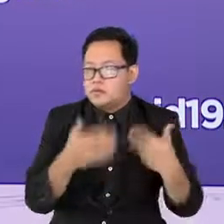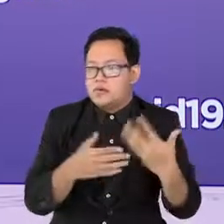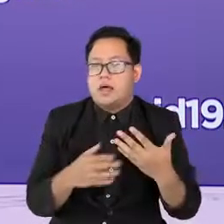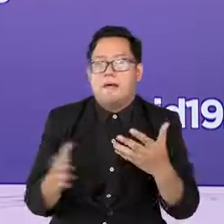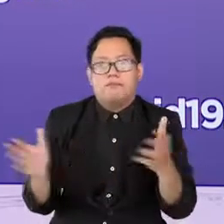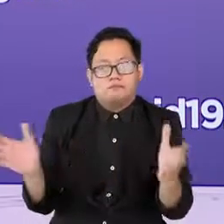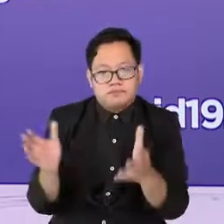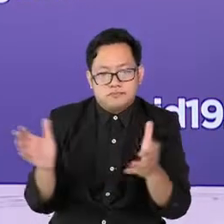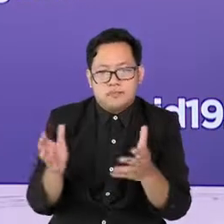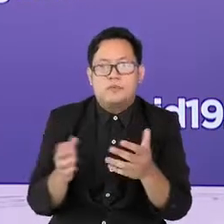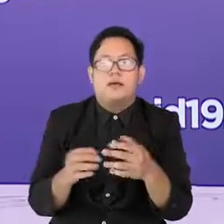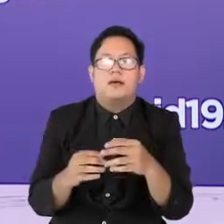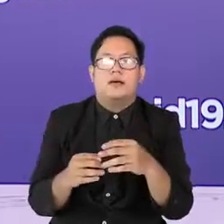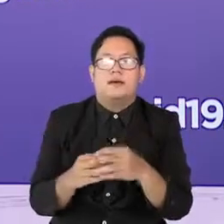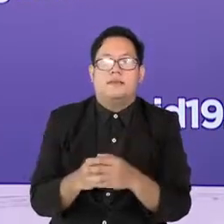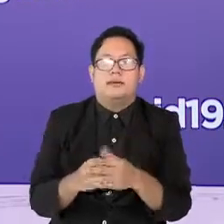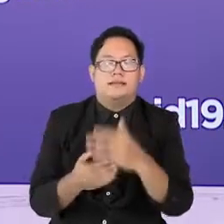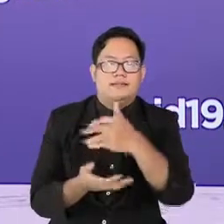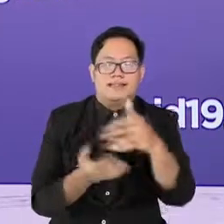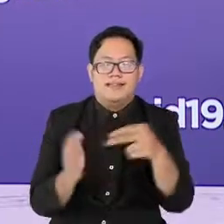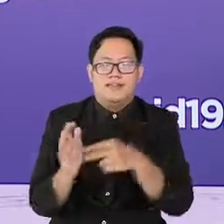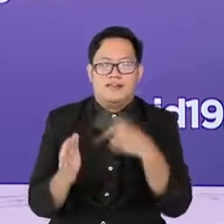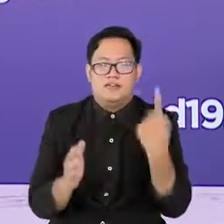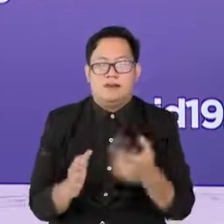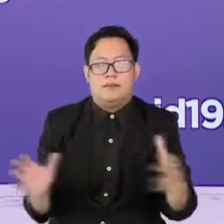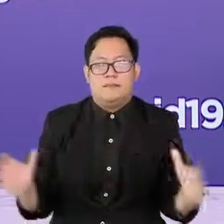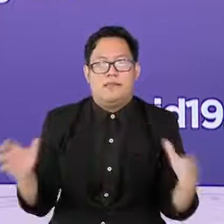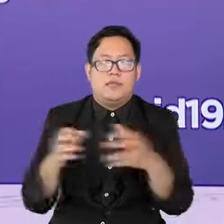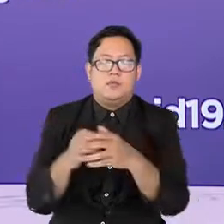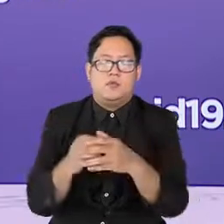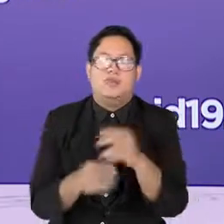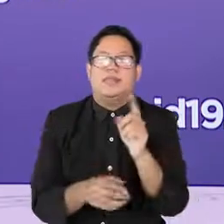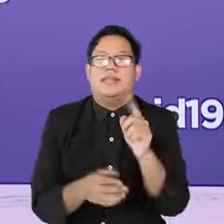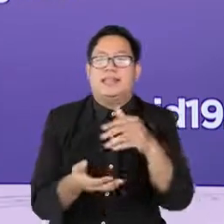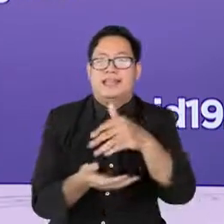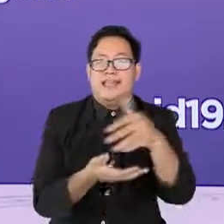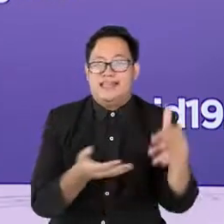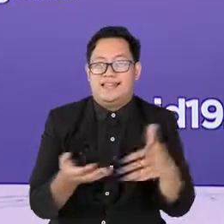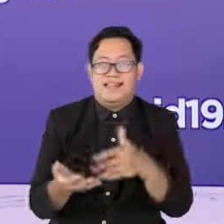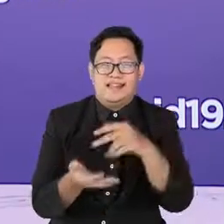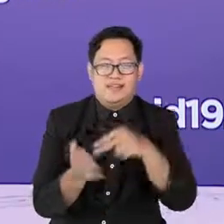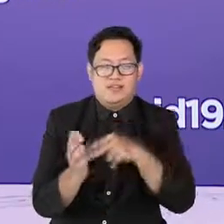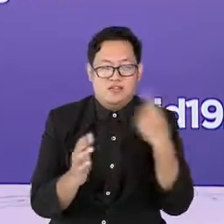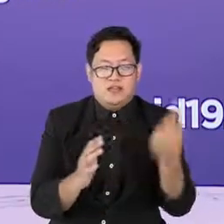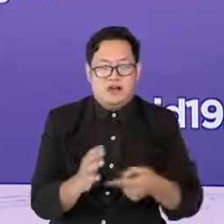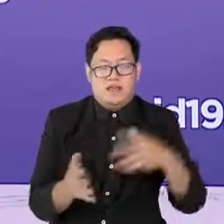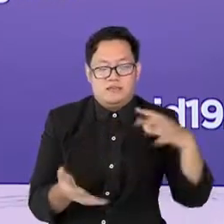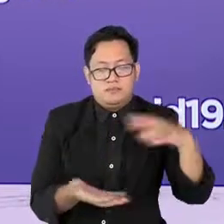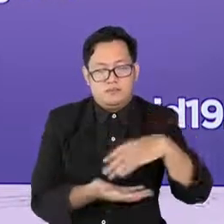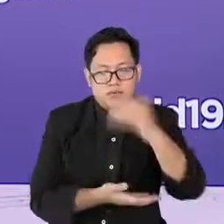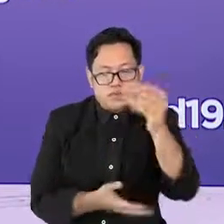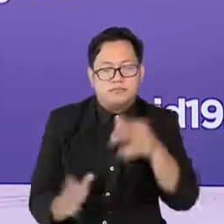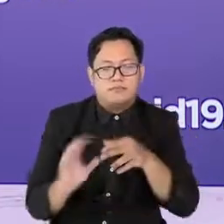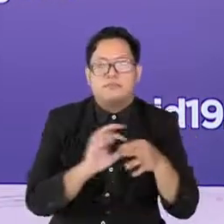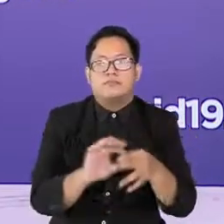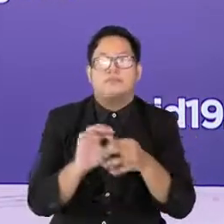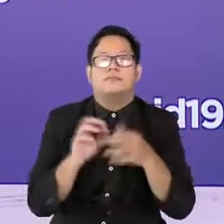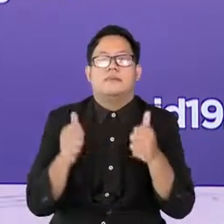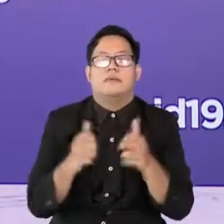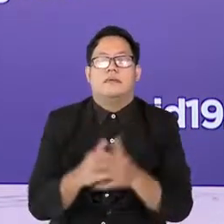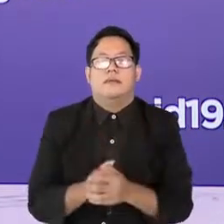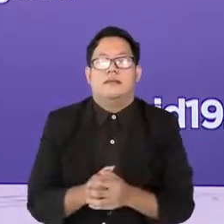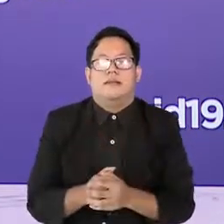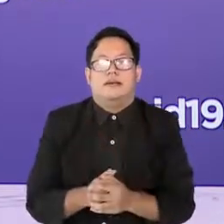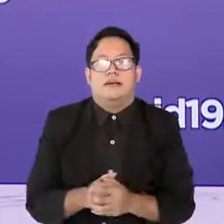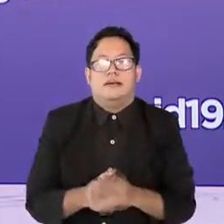nasional sehingga sinkronisasi terus dilakukan dan adanya delay data baik angka kasus kematian